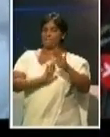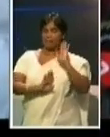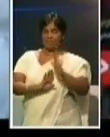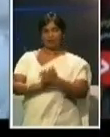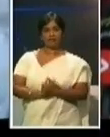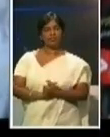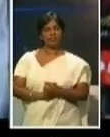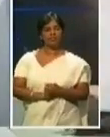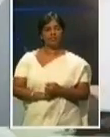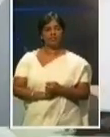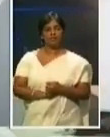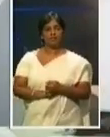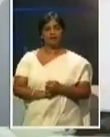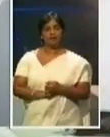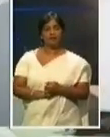වුණා.